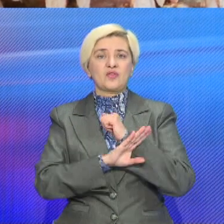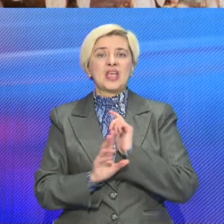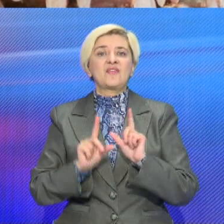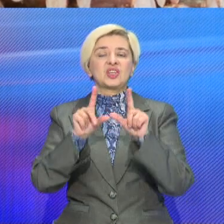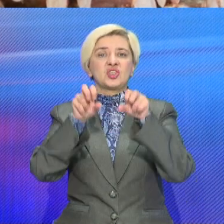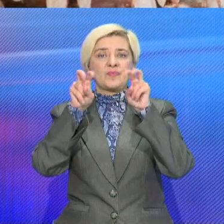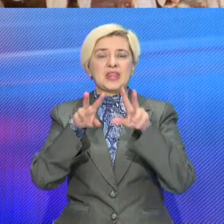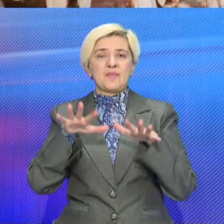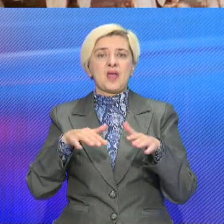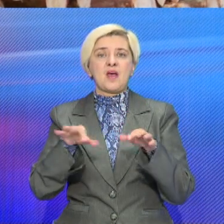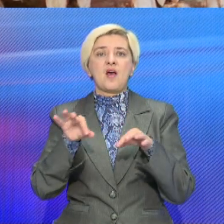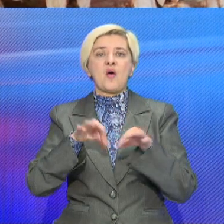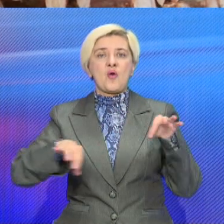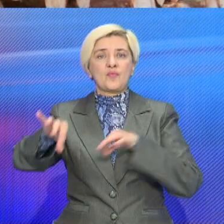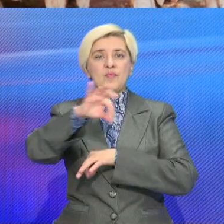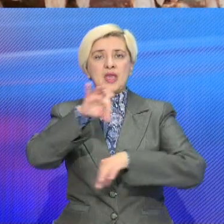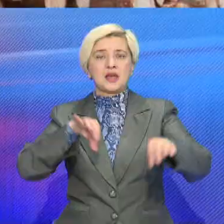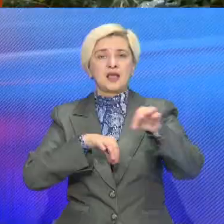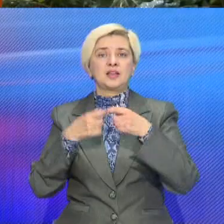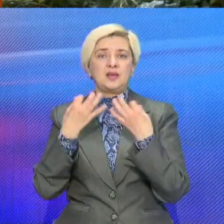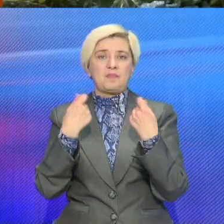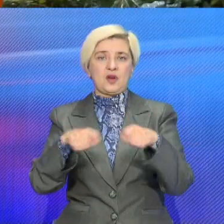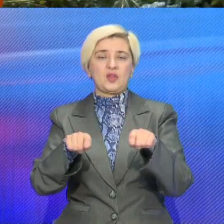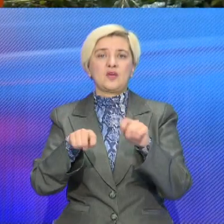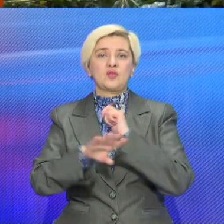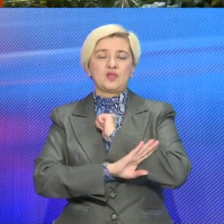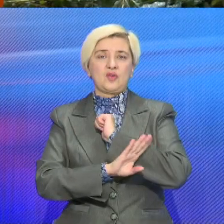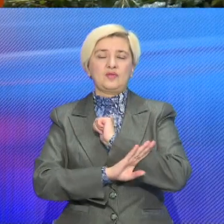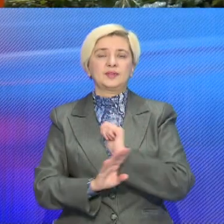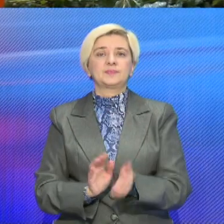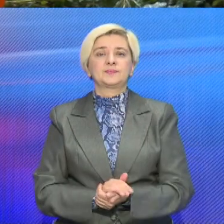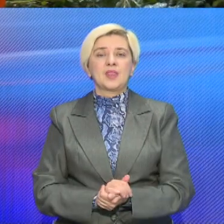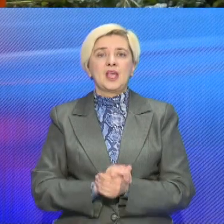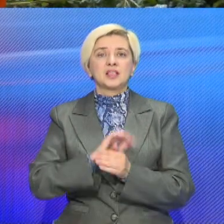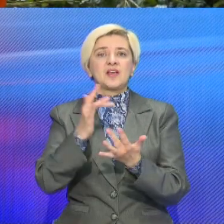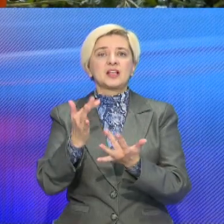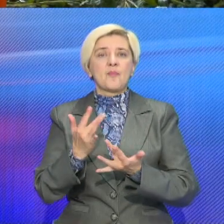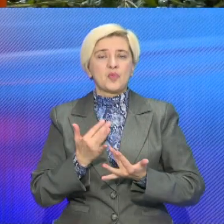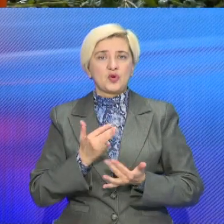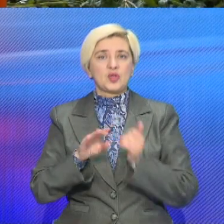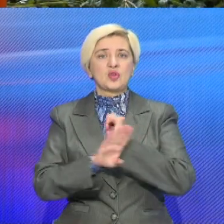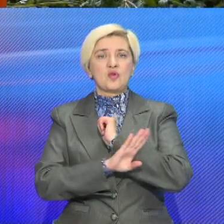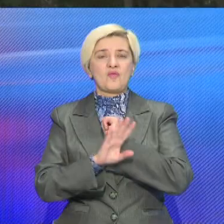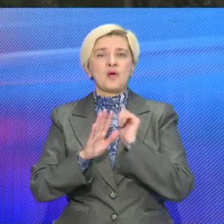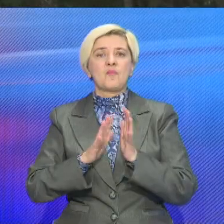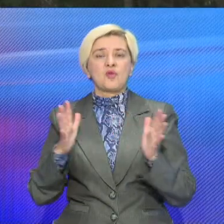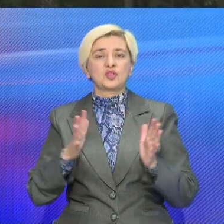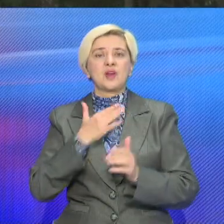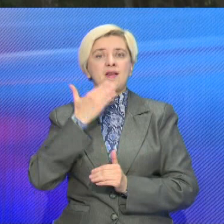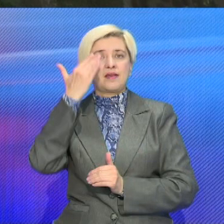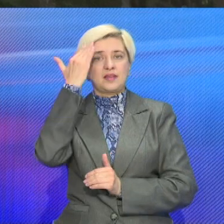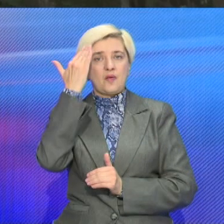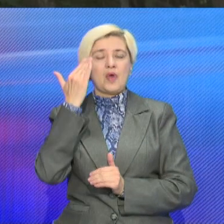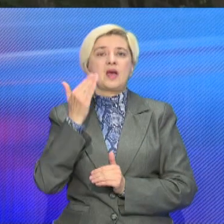место, производит обмер и отпуск древесины, то есть дров. Запитов набыть дровы больше за все поступает летом, однако и теперь есть попыт на